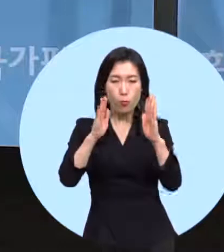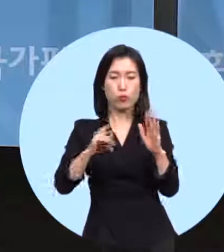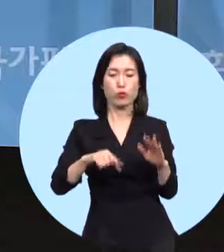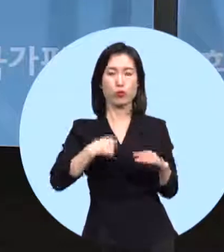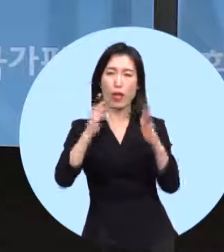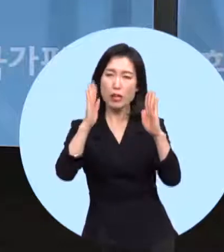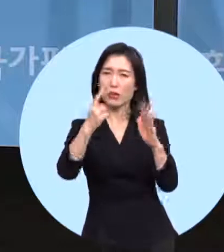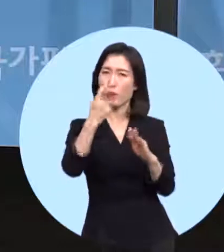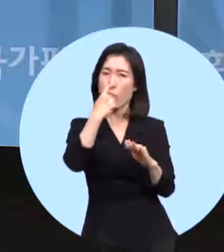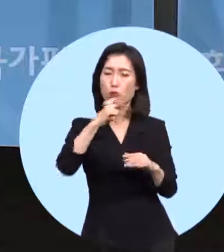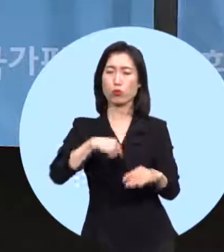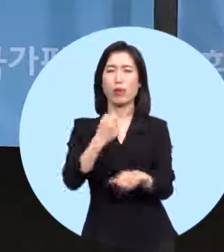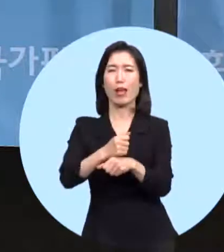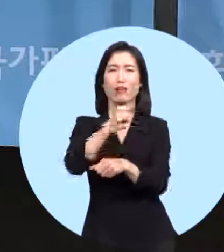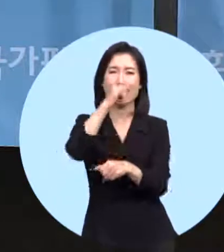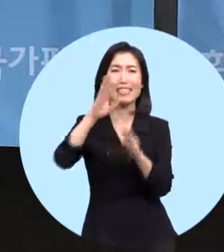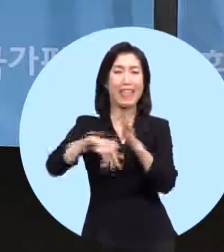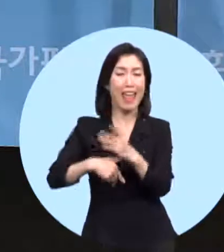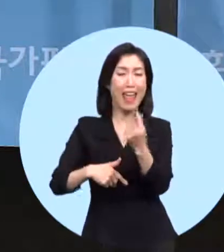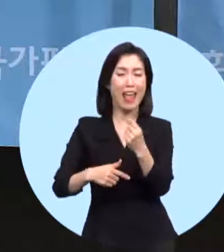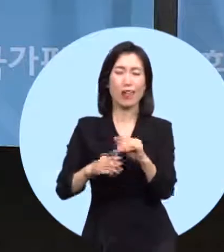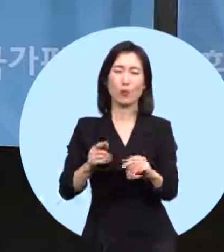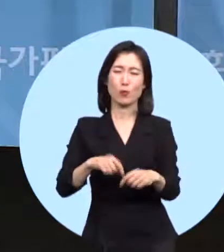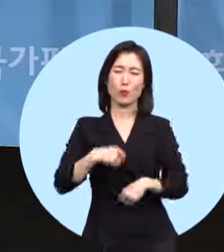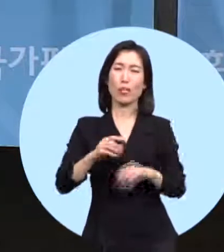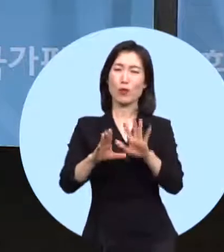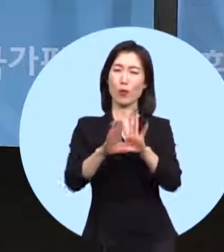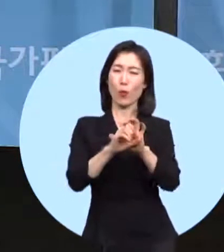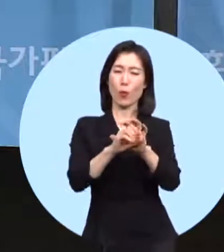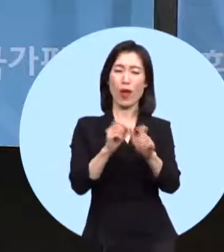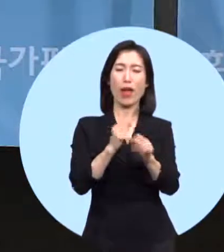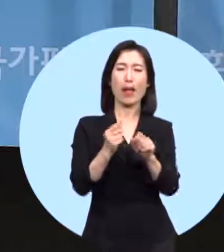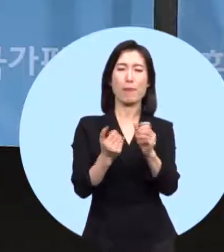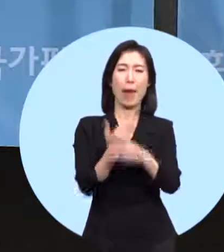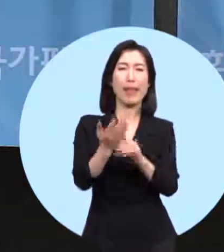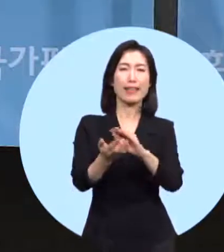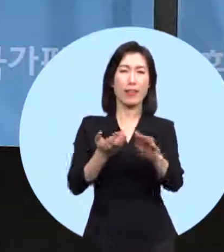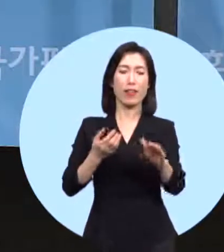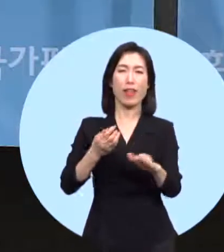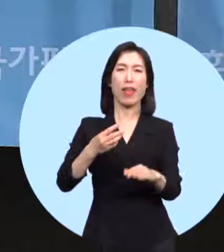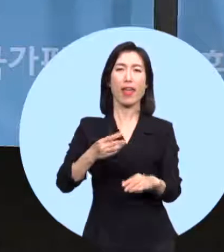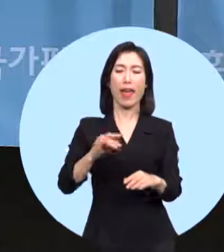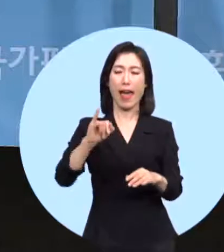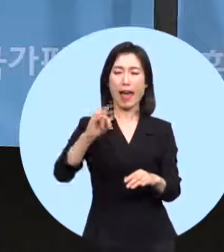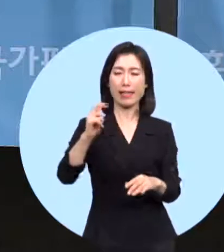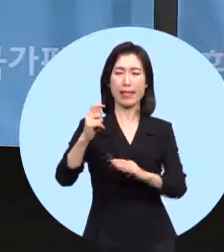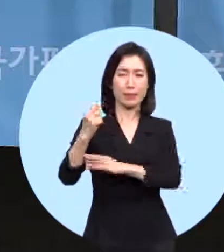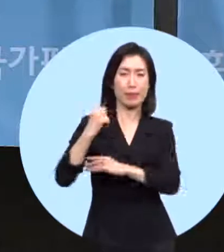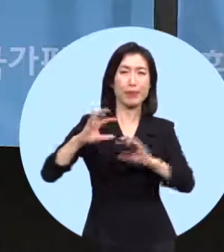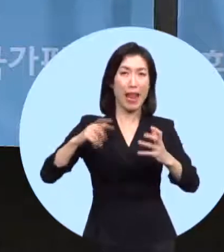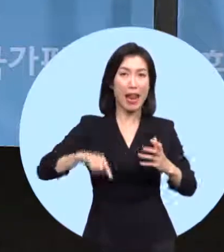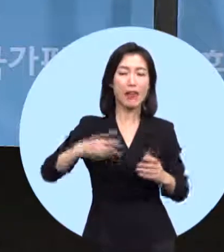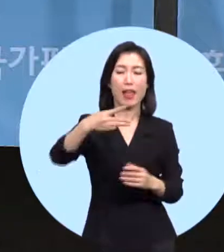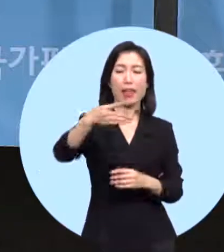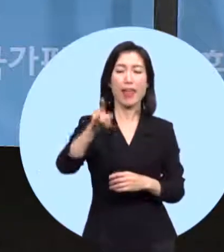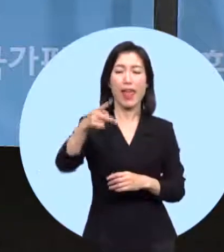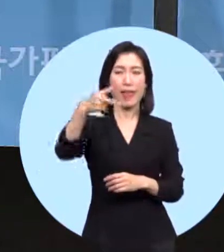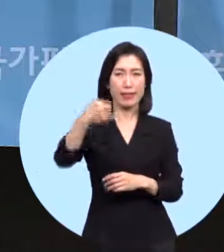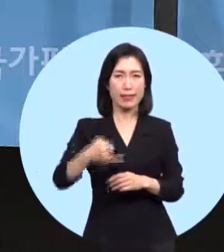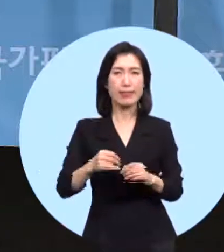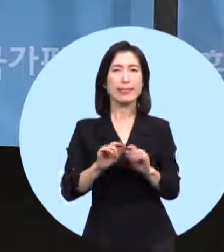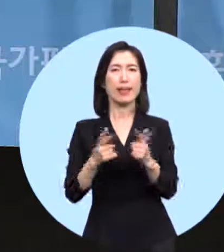했습니다. 그리고 사실 코로나가 오기 전까지 우리가 테드라든가 여러 가지의 저희 IT 강국인 한국에서